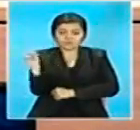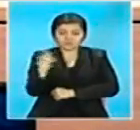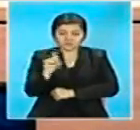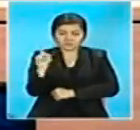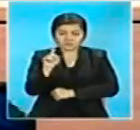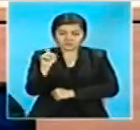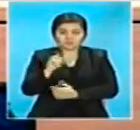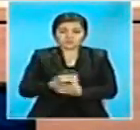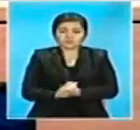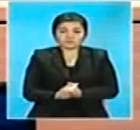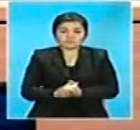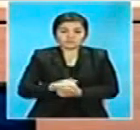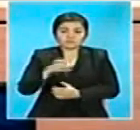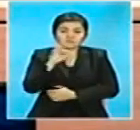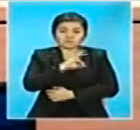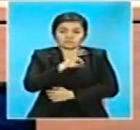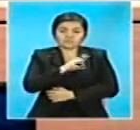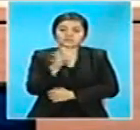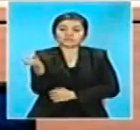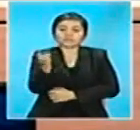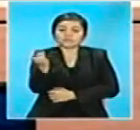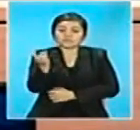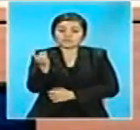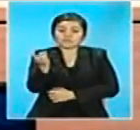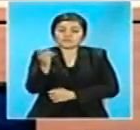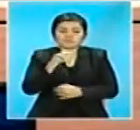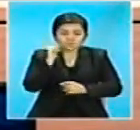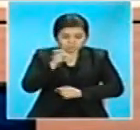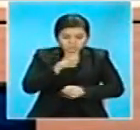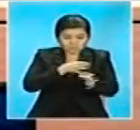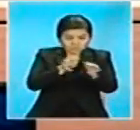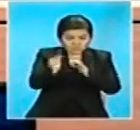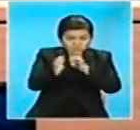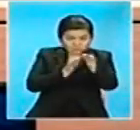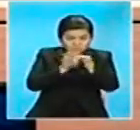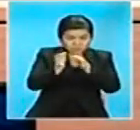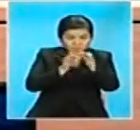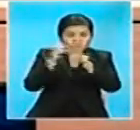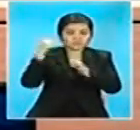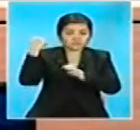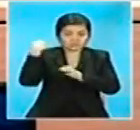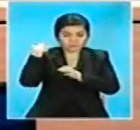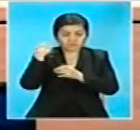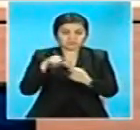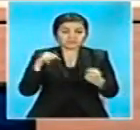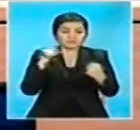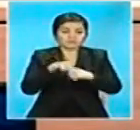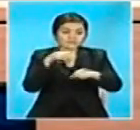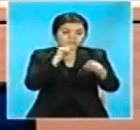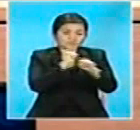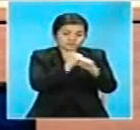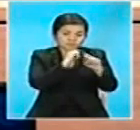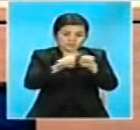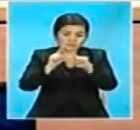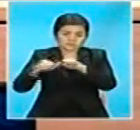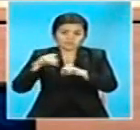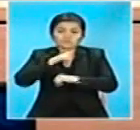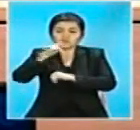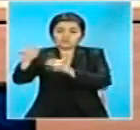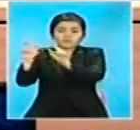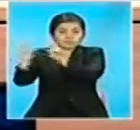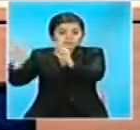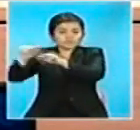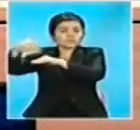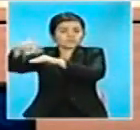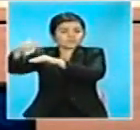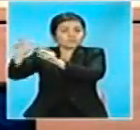มาชิกอยู่หลงเหลงก็ตามนะครับก็ต้องอธิบายกันว่าหลายท่านมีภารกิจในการประชุมกรรมาธิการอยู่น